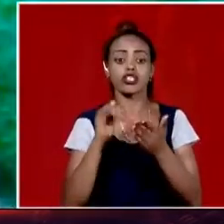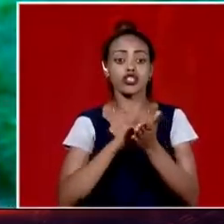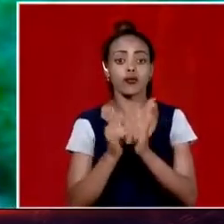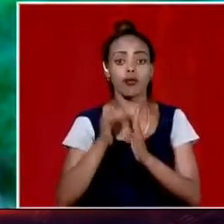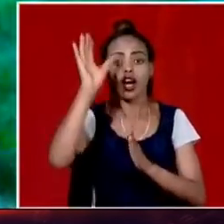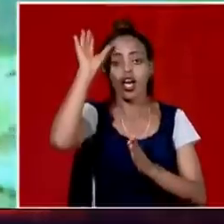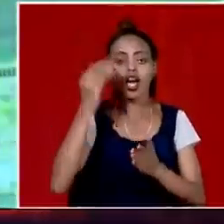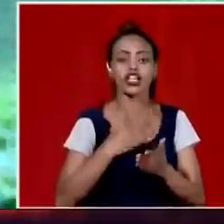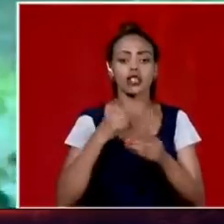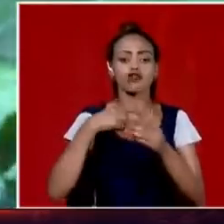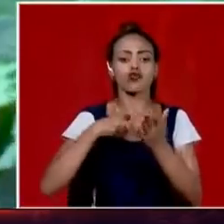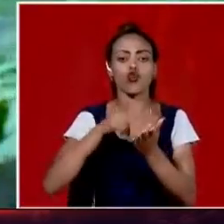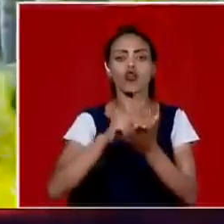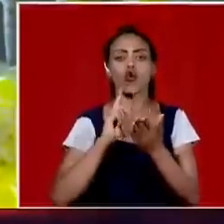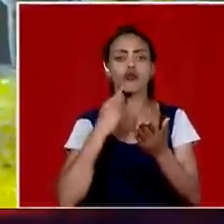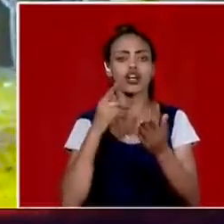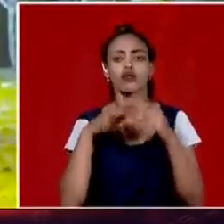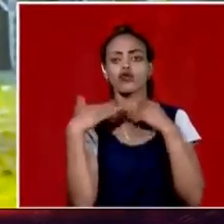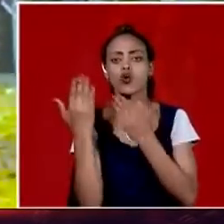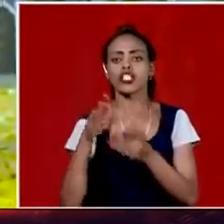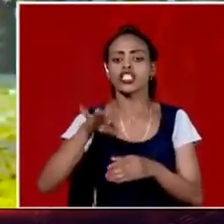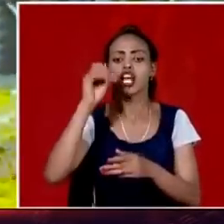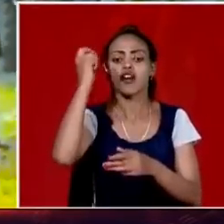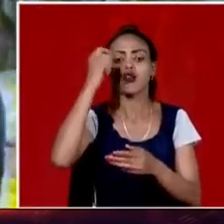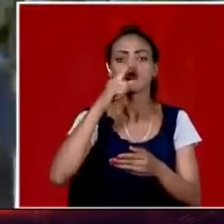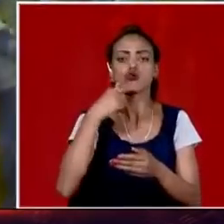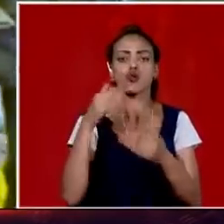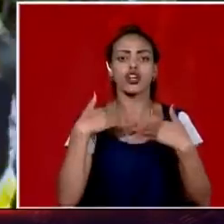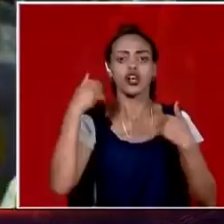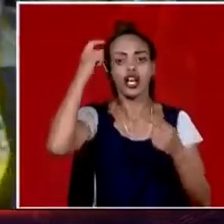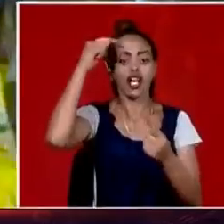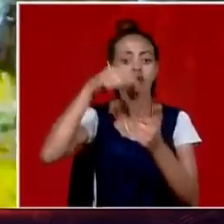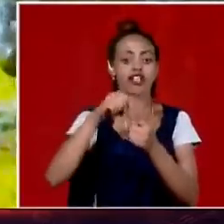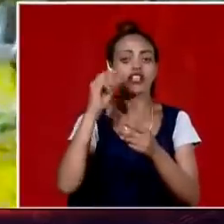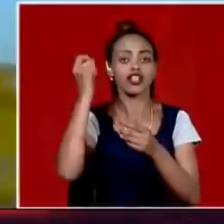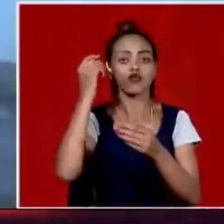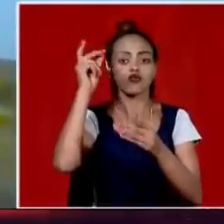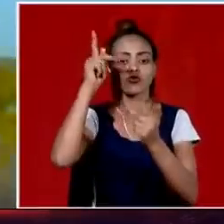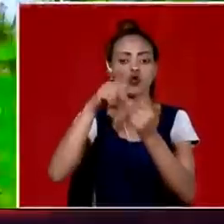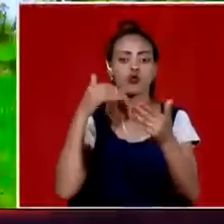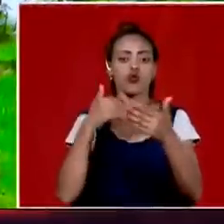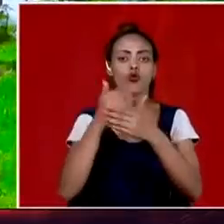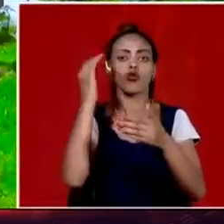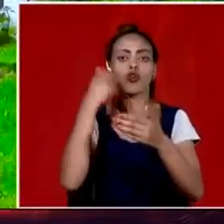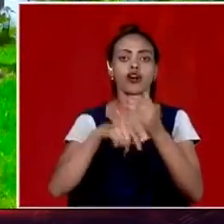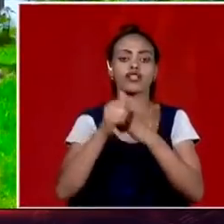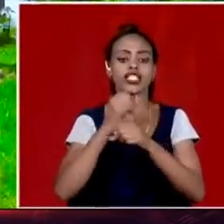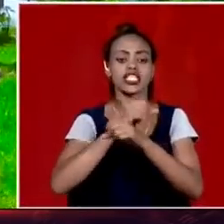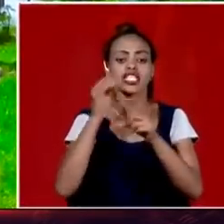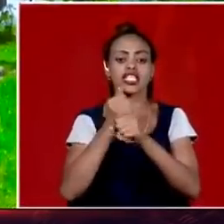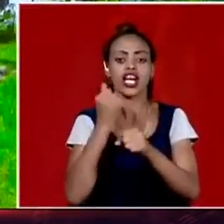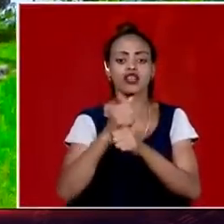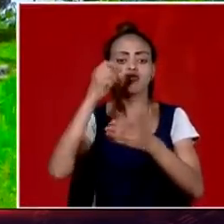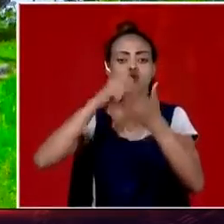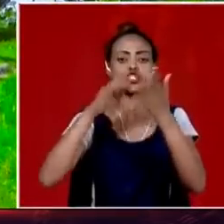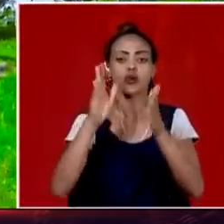ኣያታትና ብዝኽፈልዎ መሪ መስዋእቲ ዝተረኸበ ዓወት እዩ ዝበሉ እቶም መናእሰይ ዕላማታት ዓወት 20 ጉንበት ሽቶኦም ንክወቕዑ ኣብ ዝተዋፍርናሉ ዓውደ ስራሕቲ